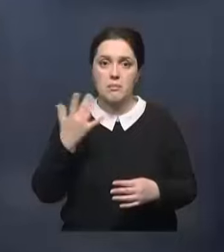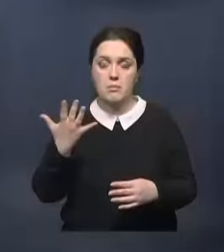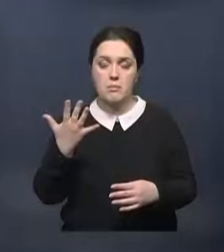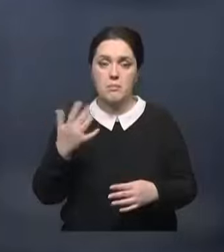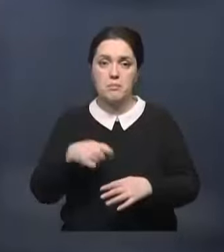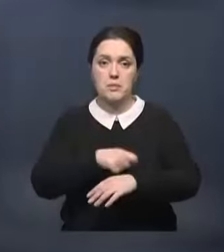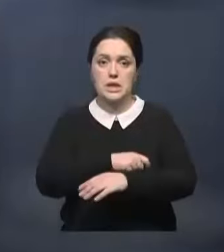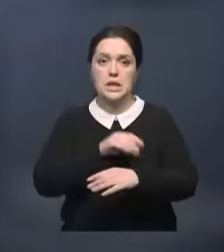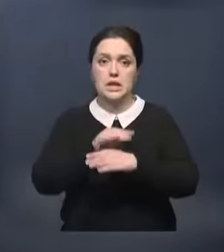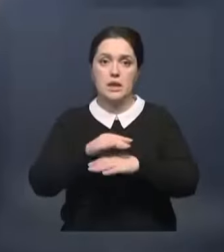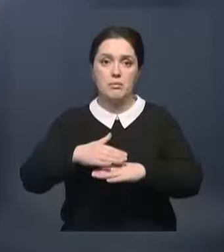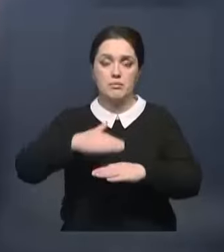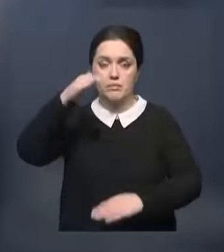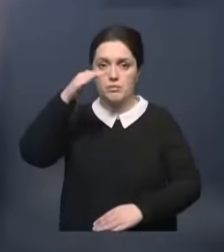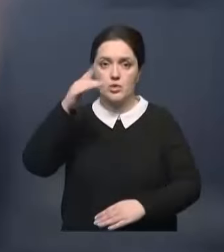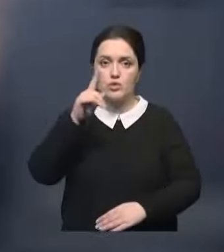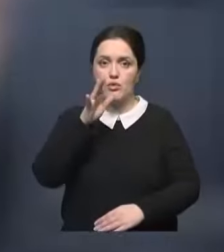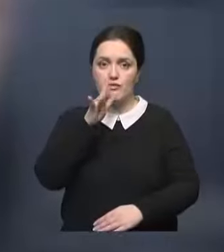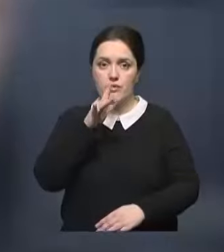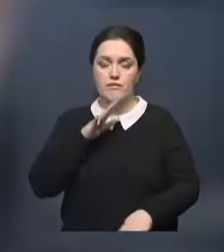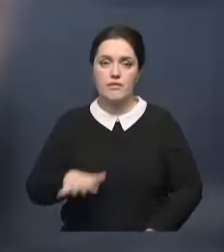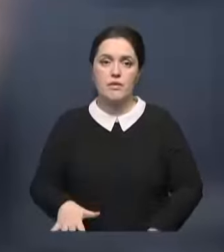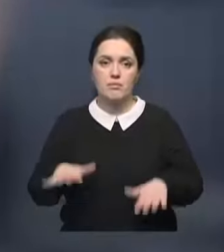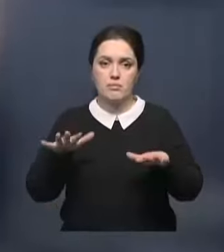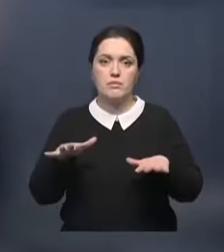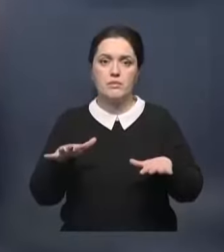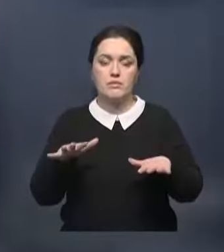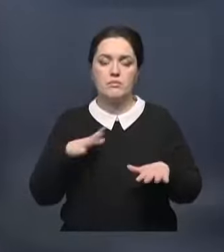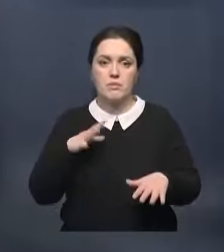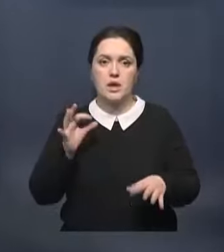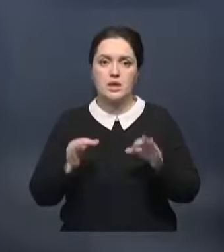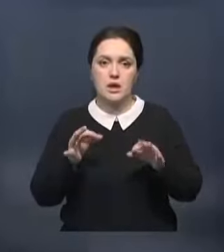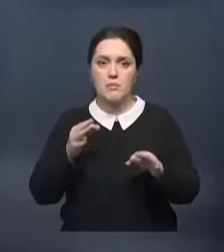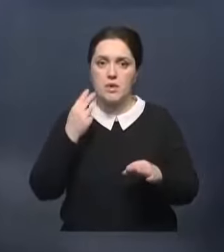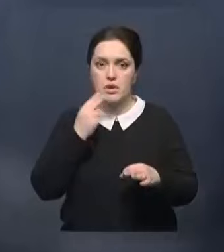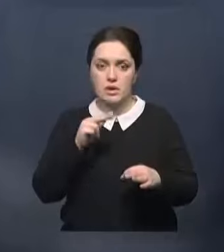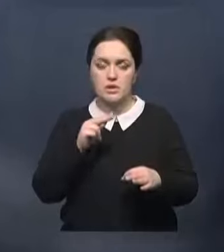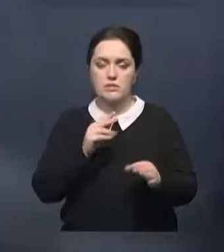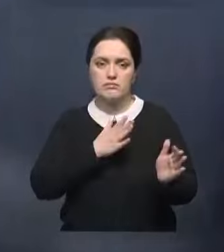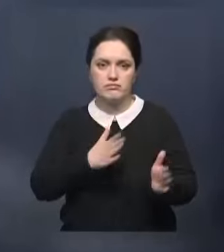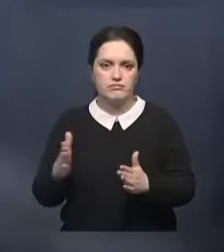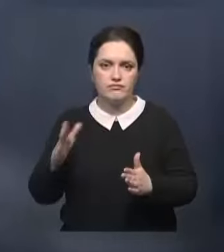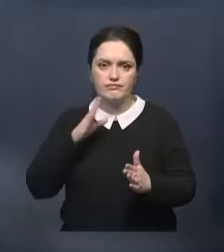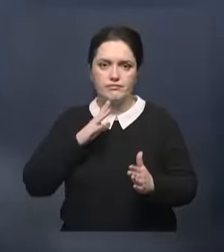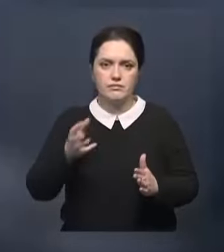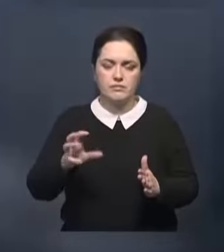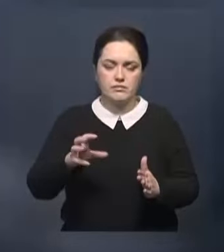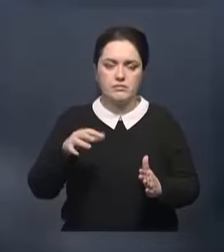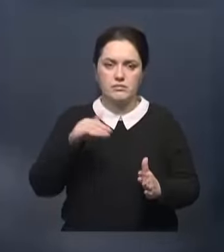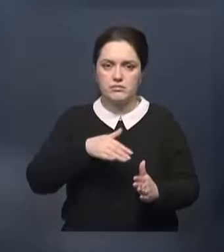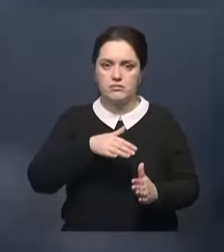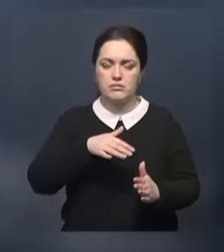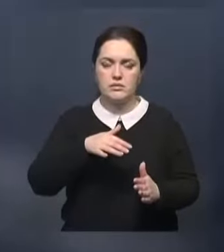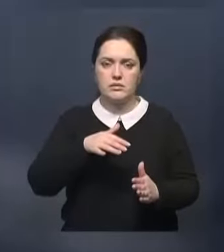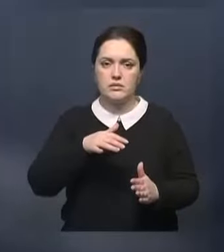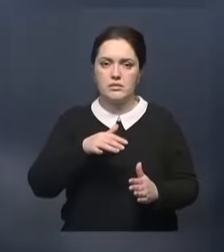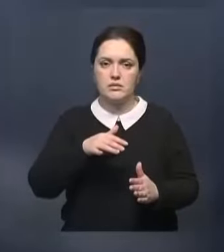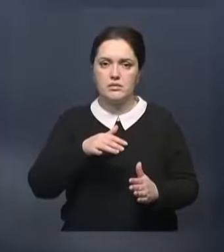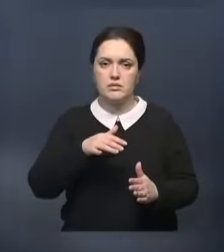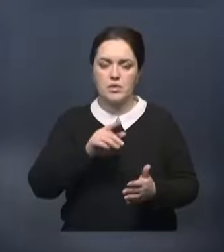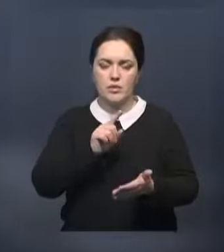Задача в период паводка, чтобы вода была нормального качества. Понятно. И бесперебойное водоснабжение,